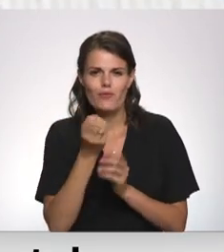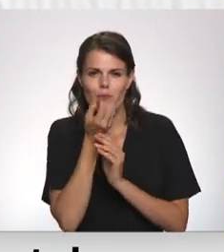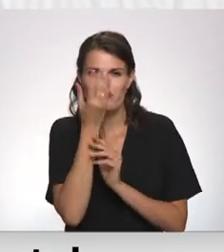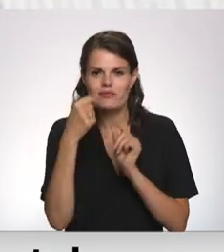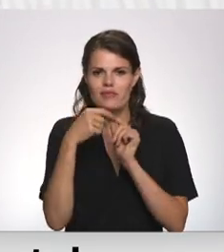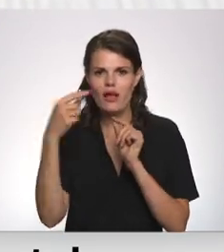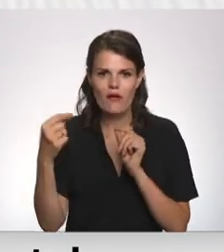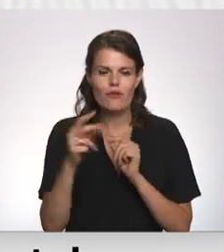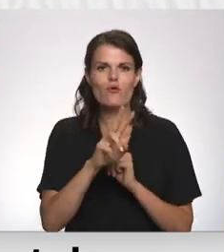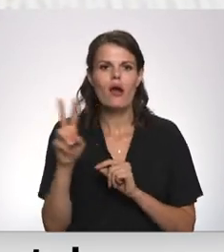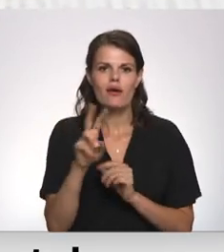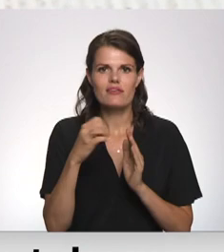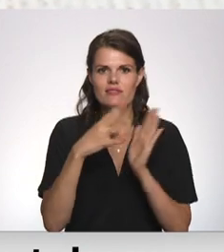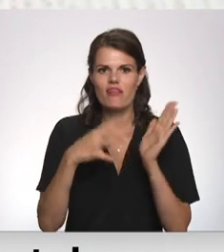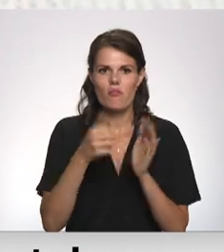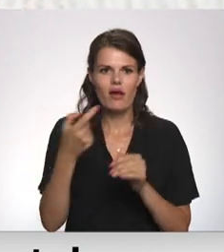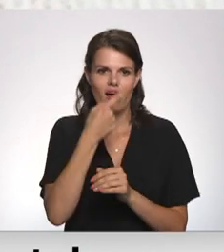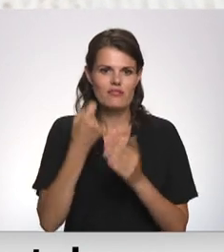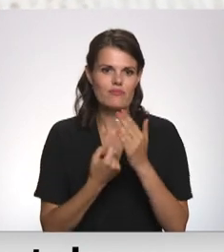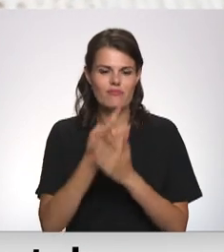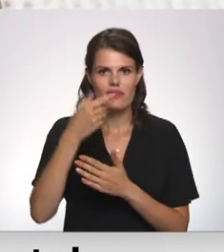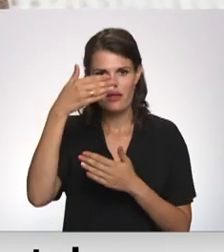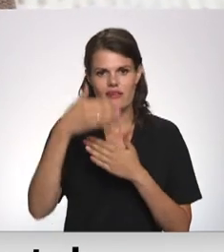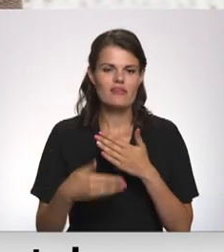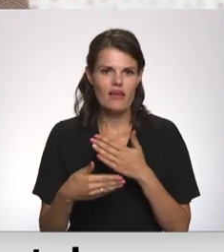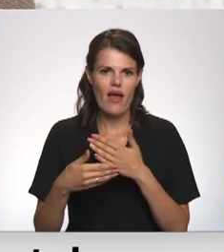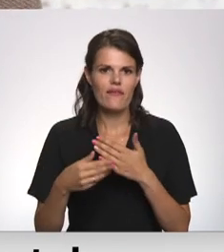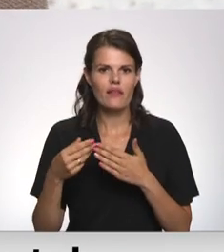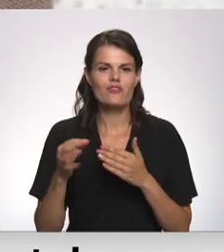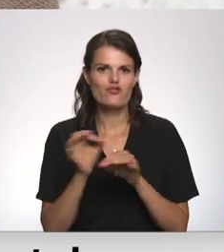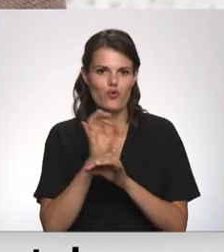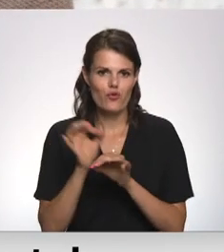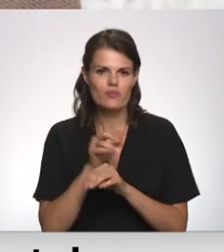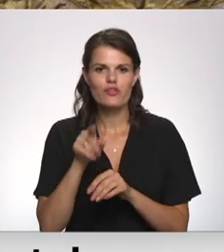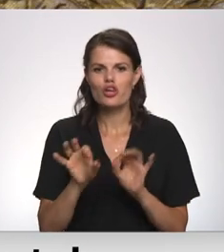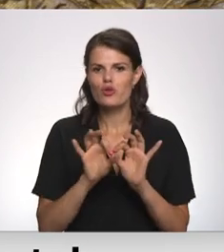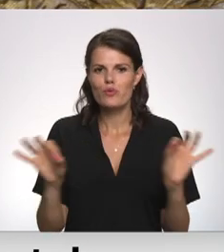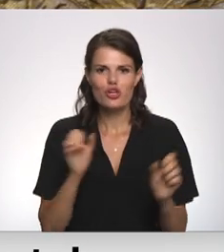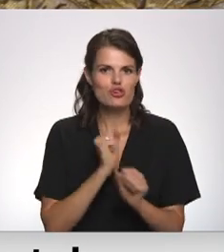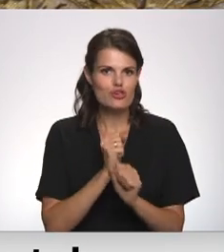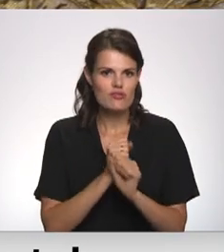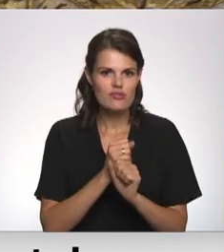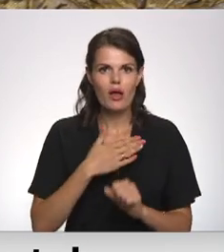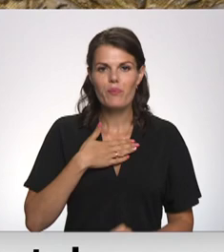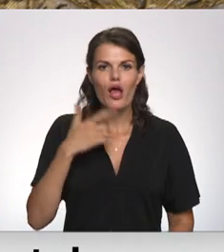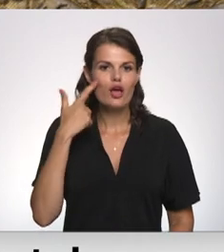redzams 19. Gadsimtā radītā sienas panno. Tas ir brīnišķīgs darbs. Es domāju,